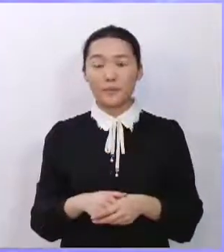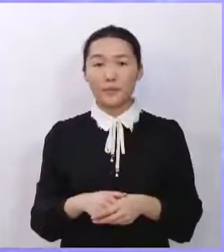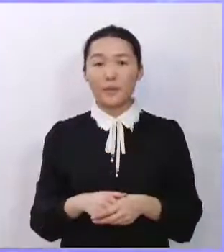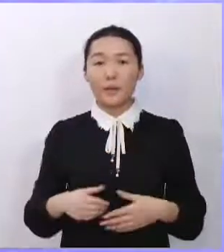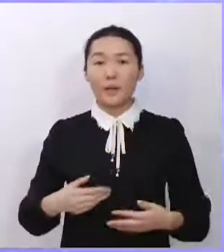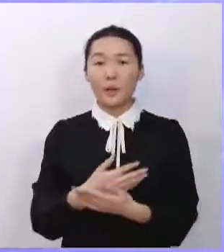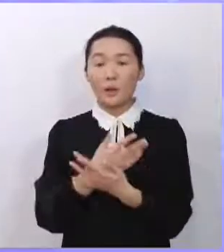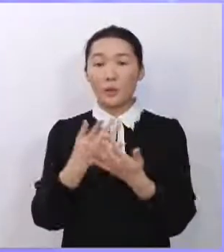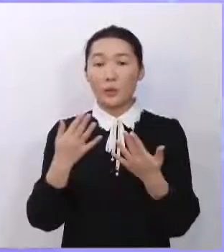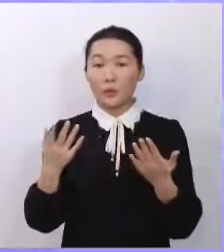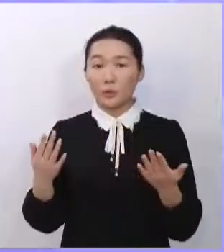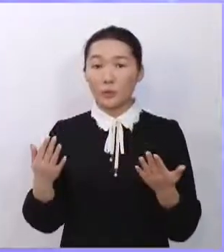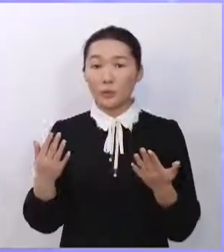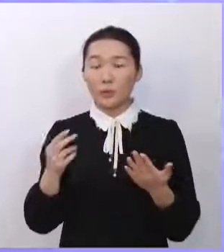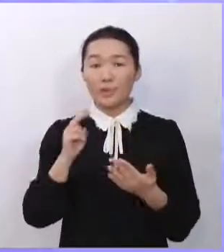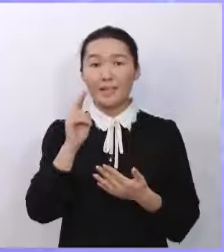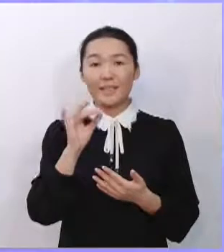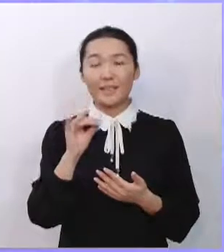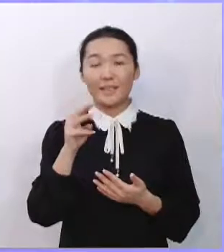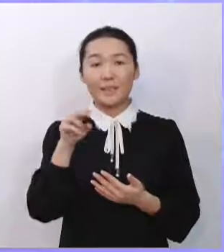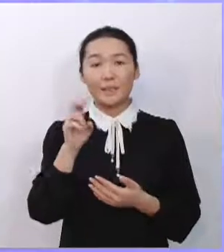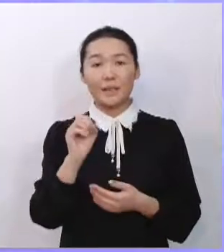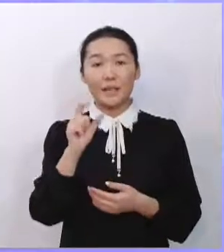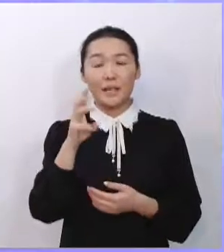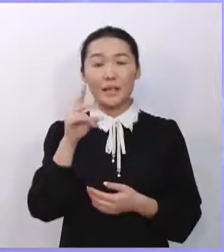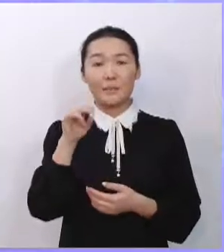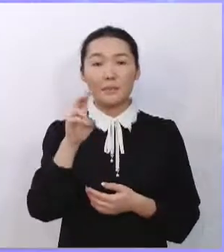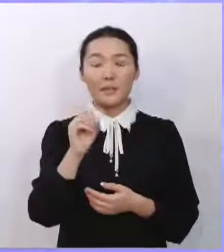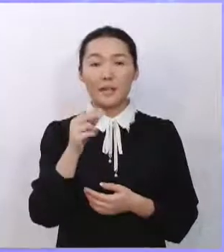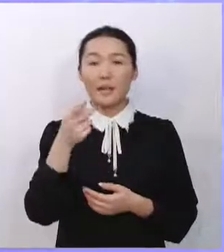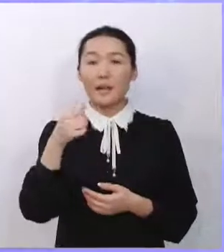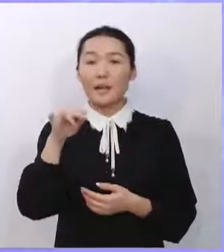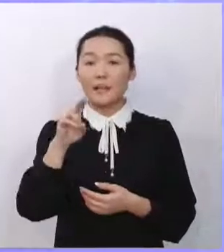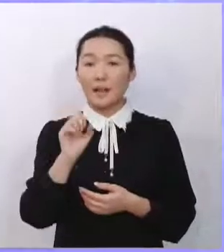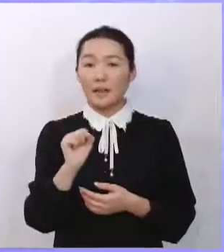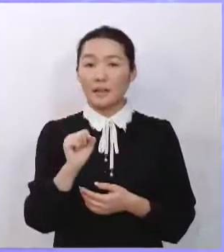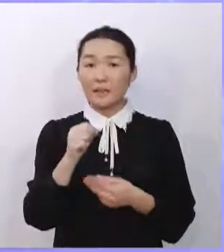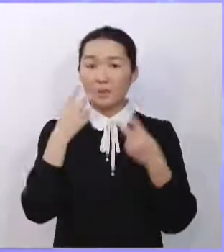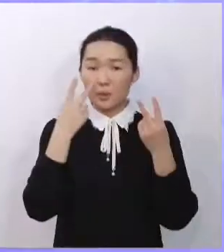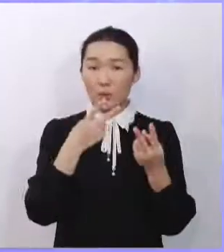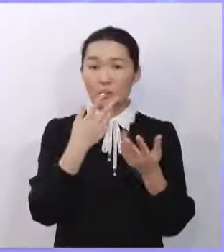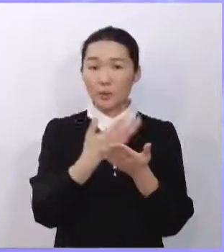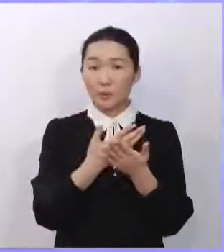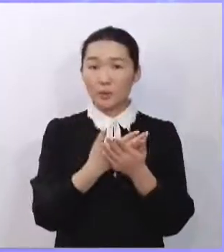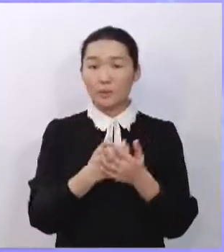Буюмдун нерсенин кимде, эмнеде, кайда экендигин көрсөтөт.